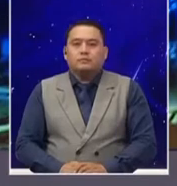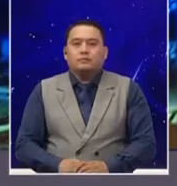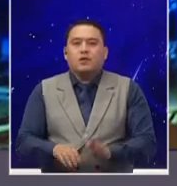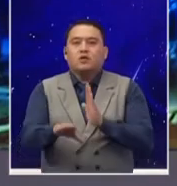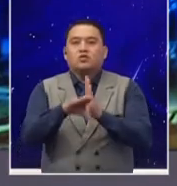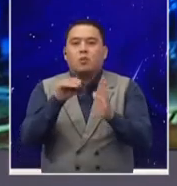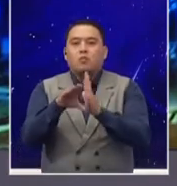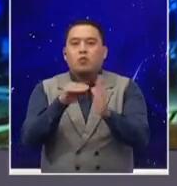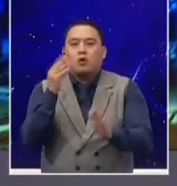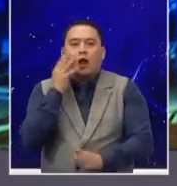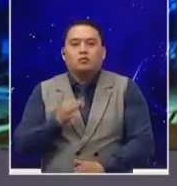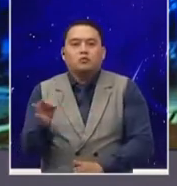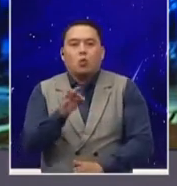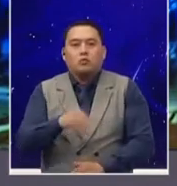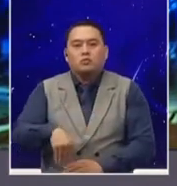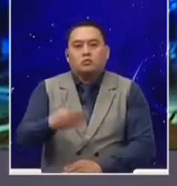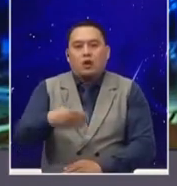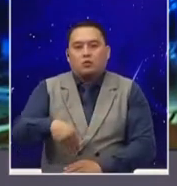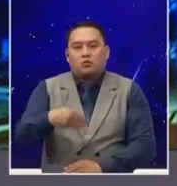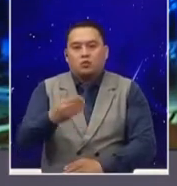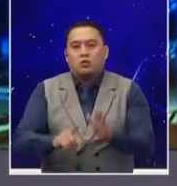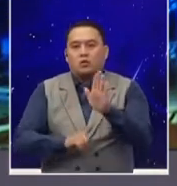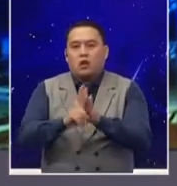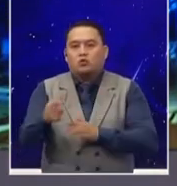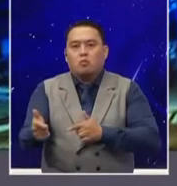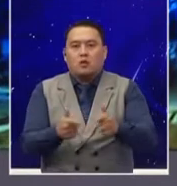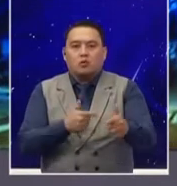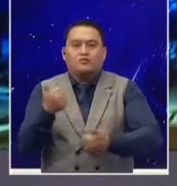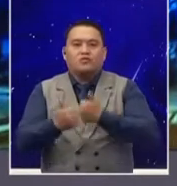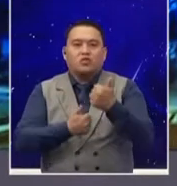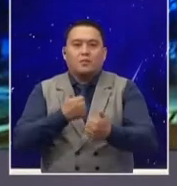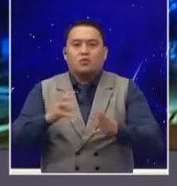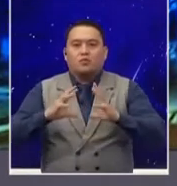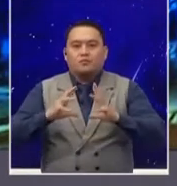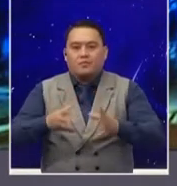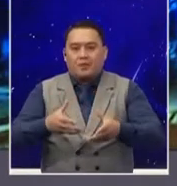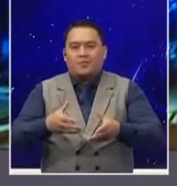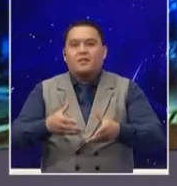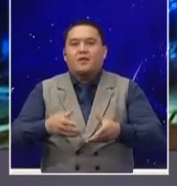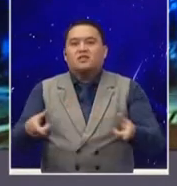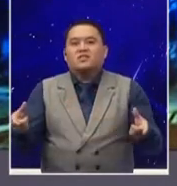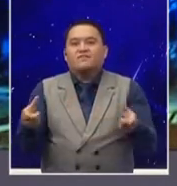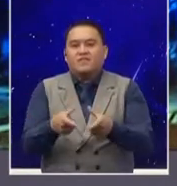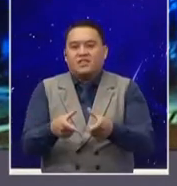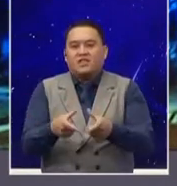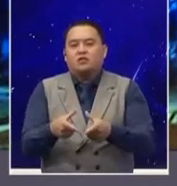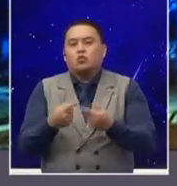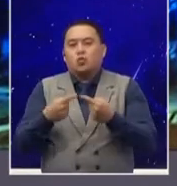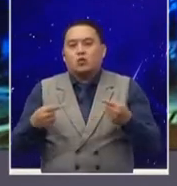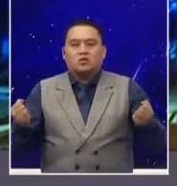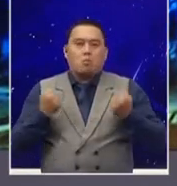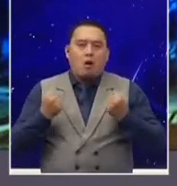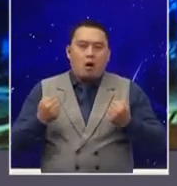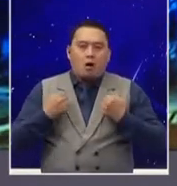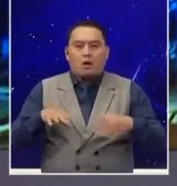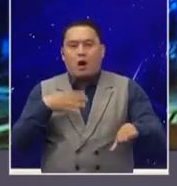Сборная Алматинской области по настольному теннису начала подготовку к чемпионату страны. В связи с карантином, в отличие от других